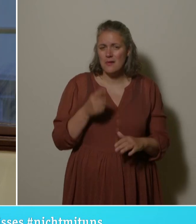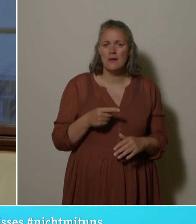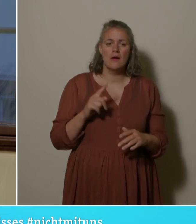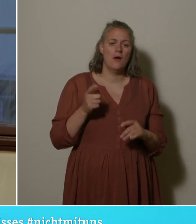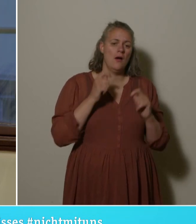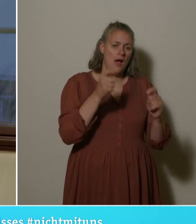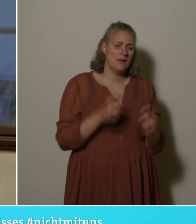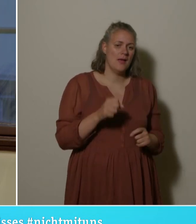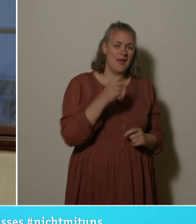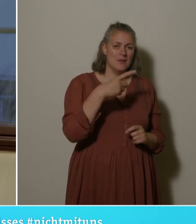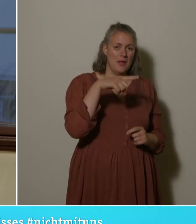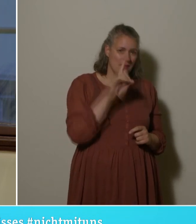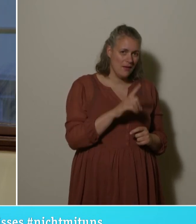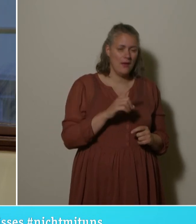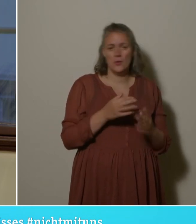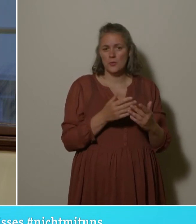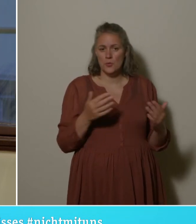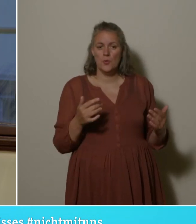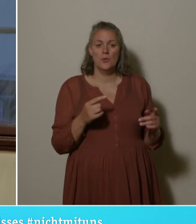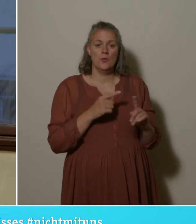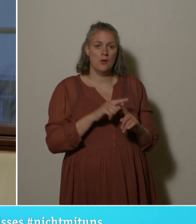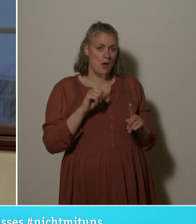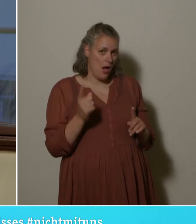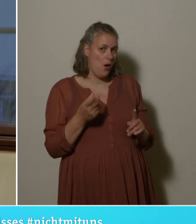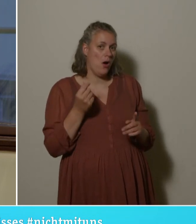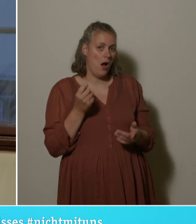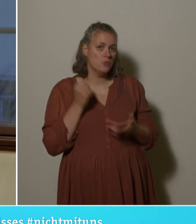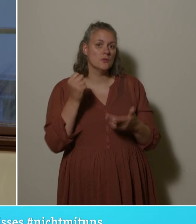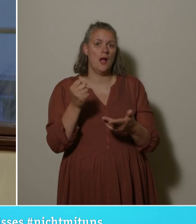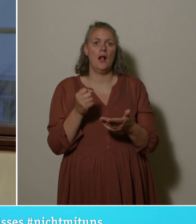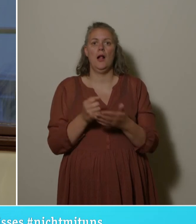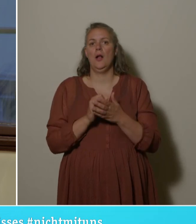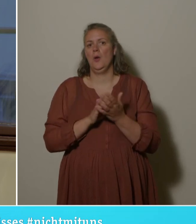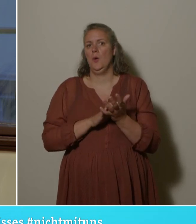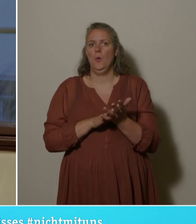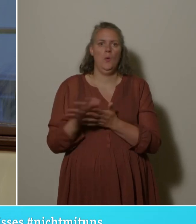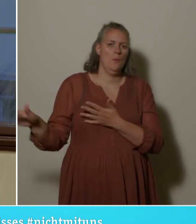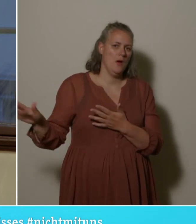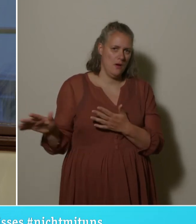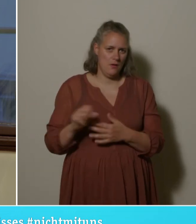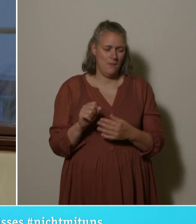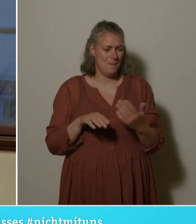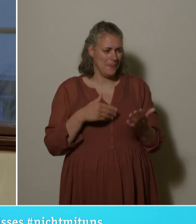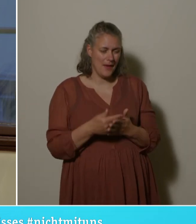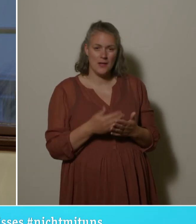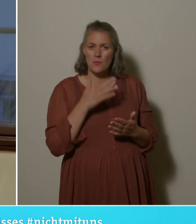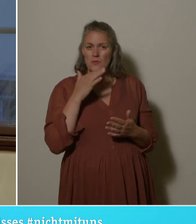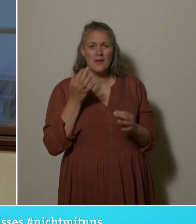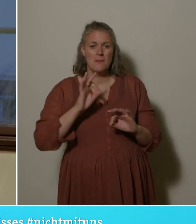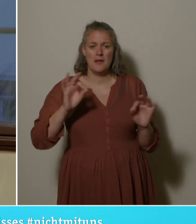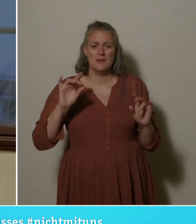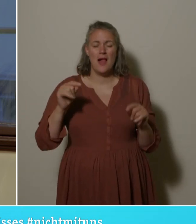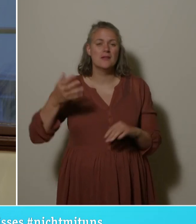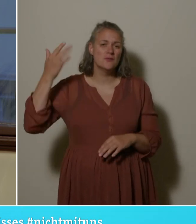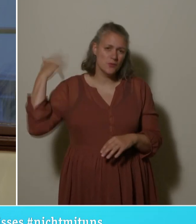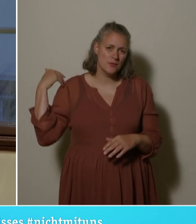SPD und Grüne wird drastisch haushaltswirksam sein, weil das Angebot einfach viel, viel besser ist als in der